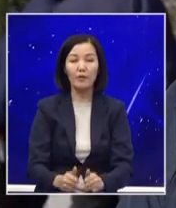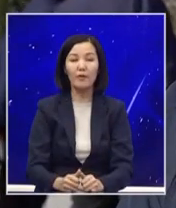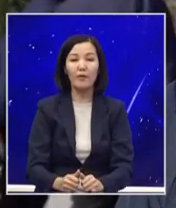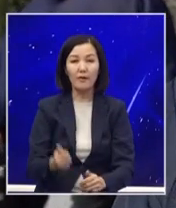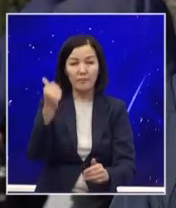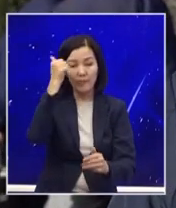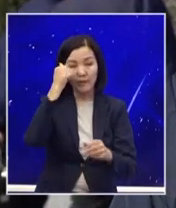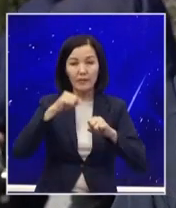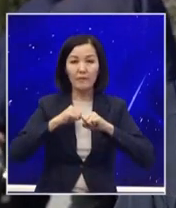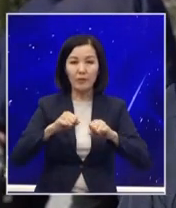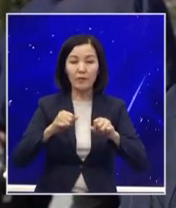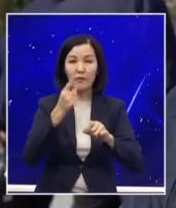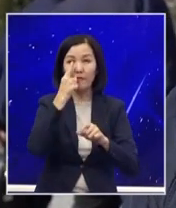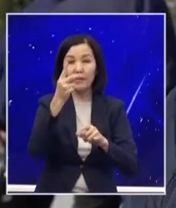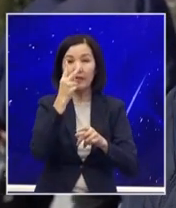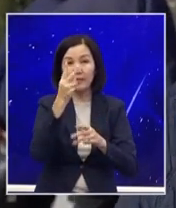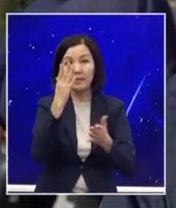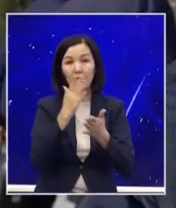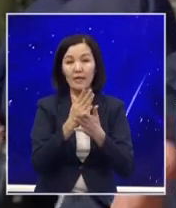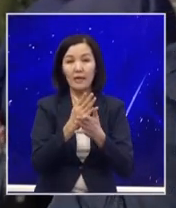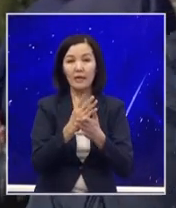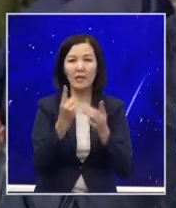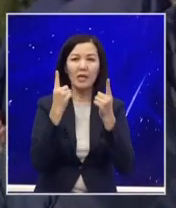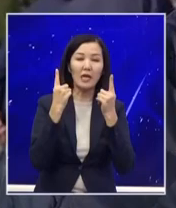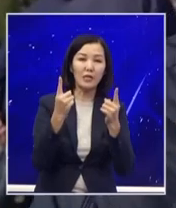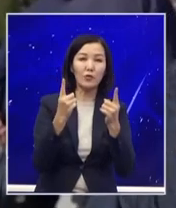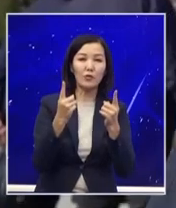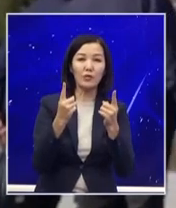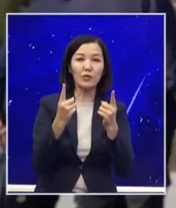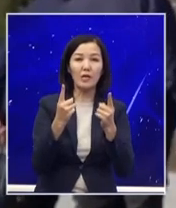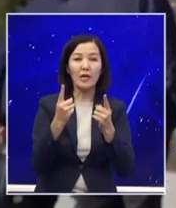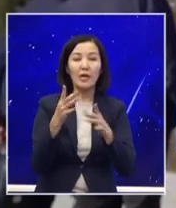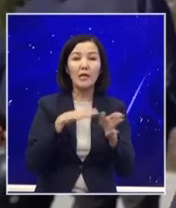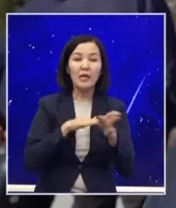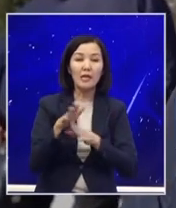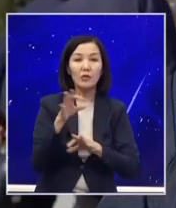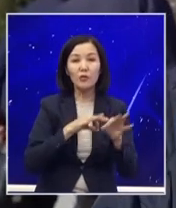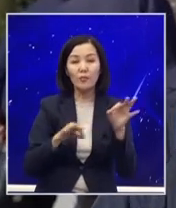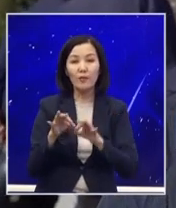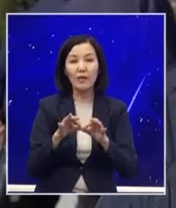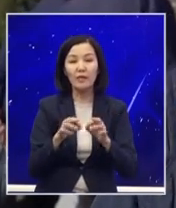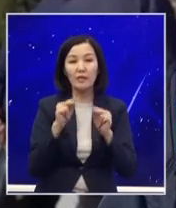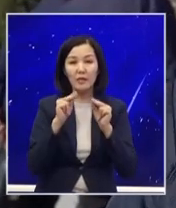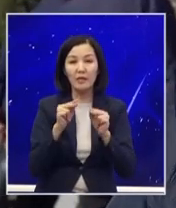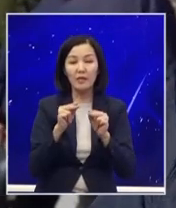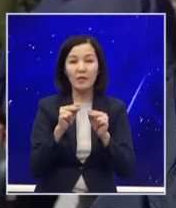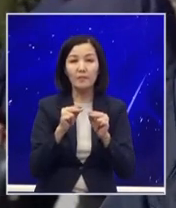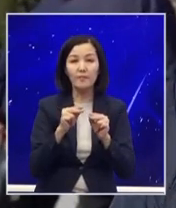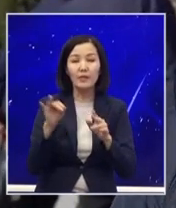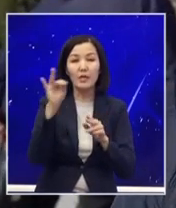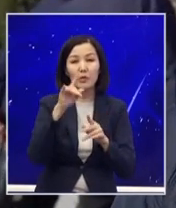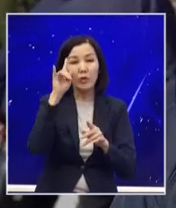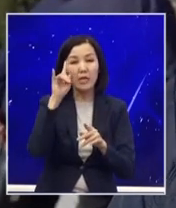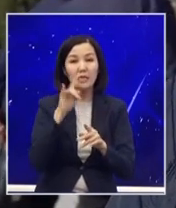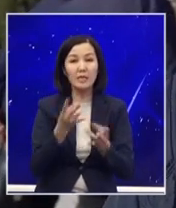Памятник Борибай Батыру виден издалека. Это придает грандиозность реализованному проекту. Несомненно, Борибай Батыр оставил яркий след в истории